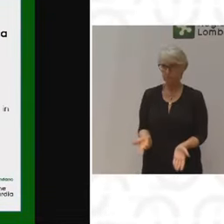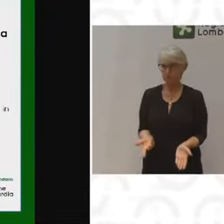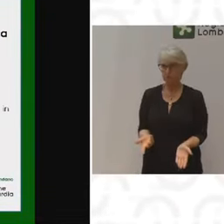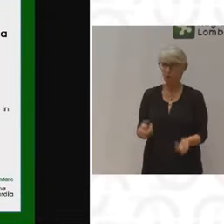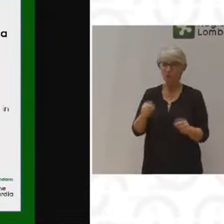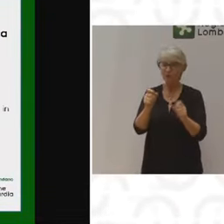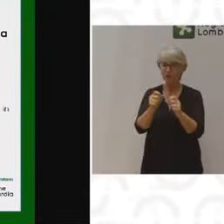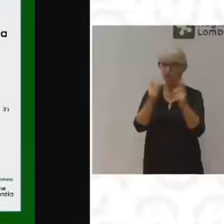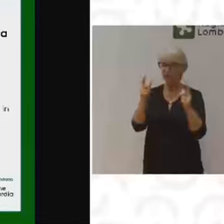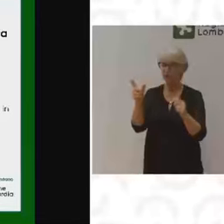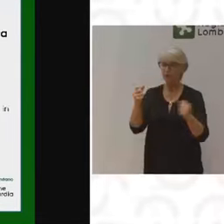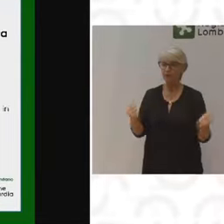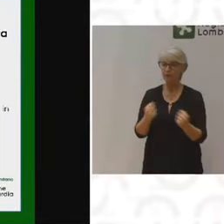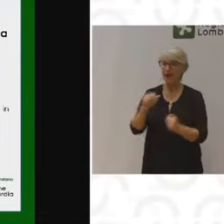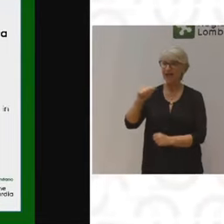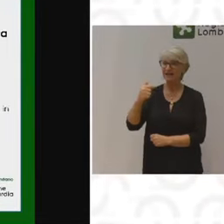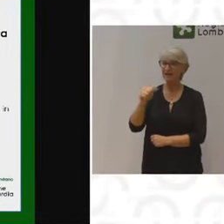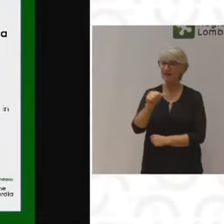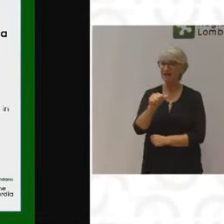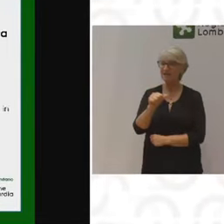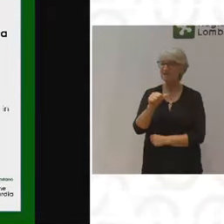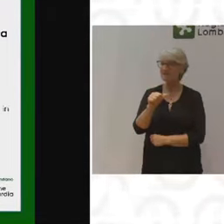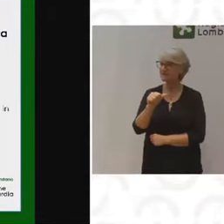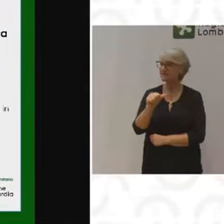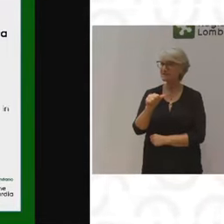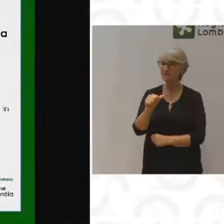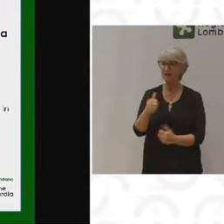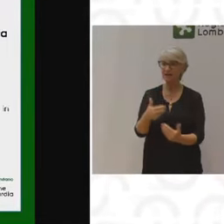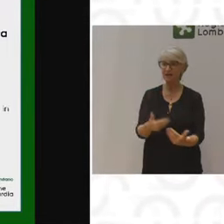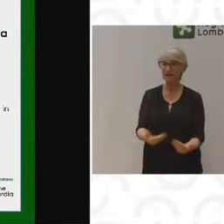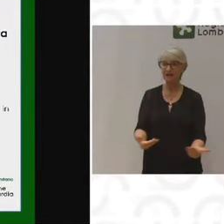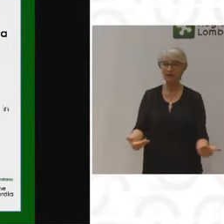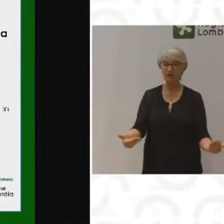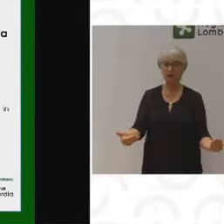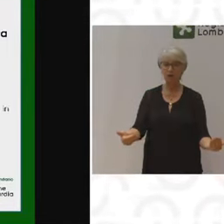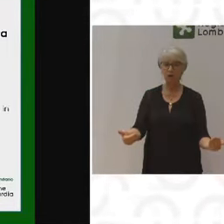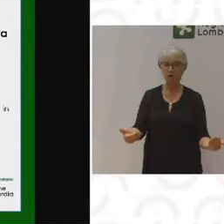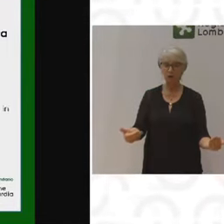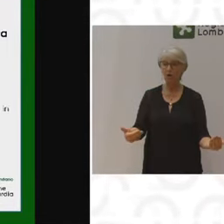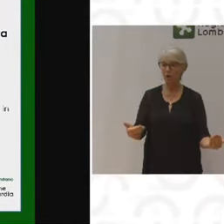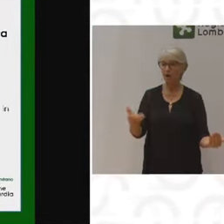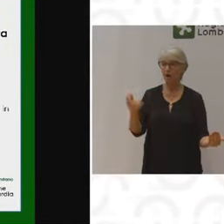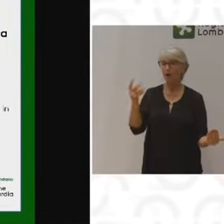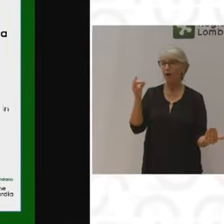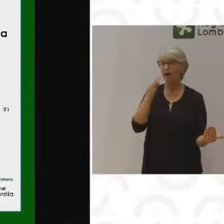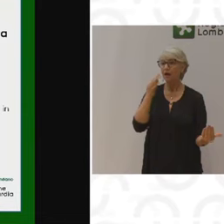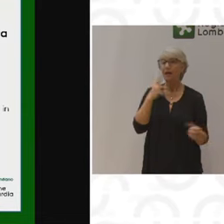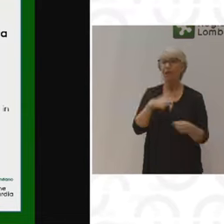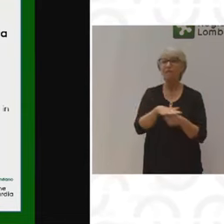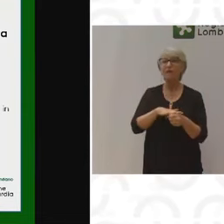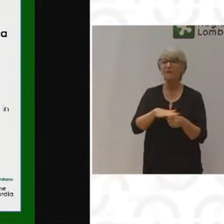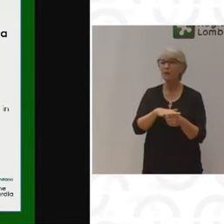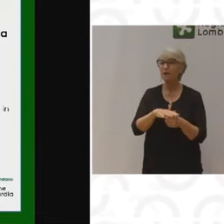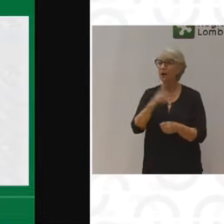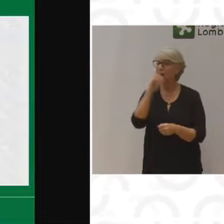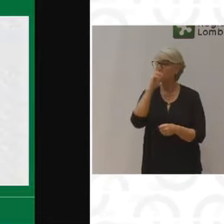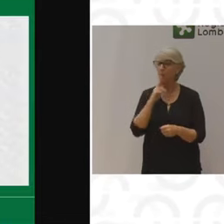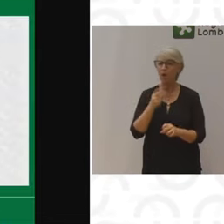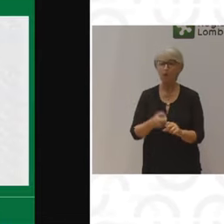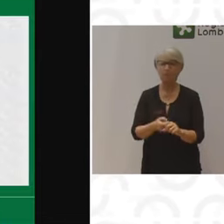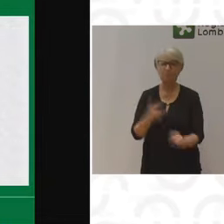Questo video, promosso da ATS Insubria nel suo territorio, ha lo scopo appunto di dire che le famiglie hanno un ruolo